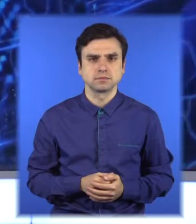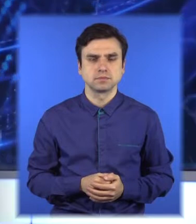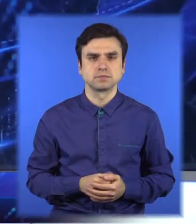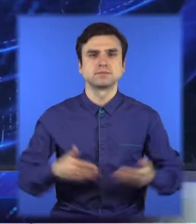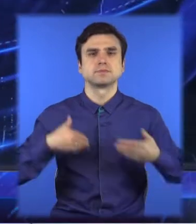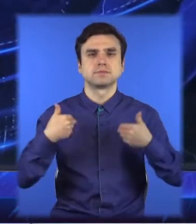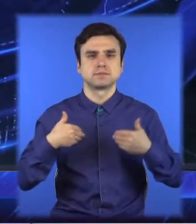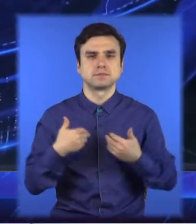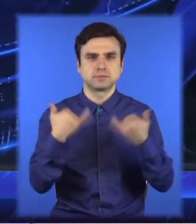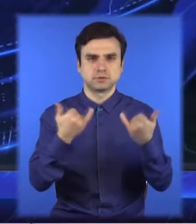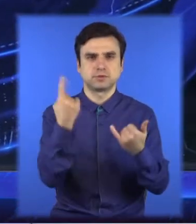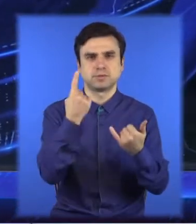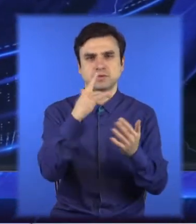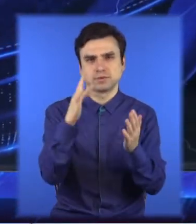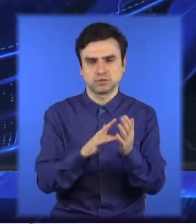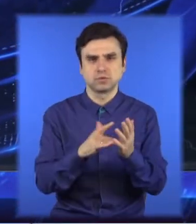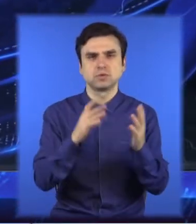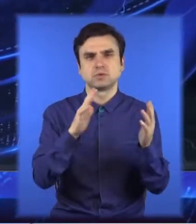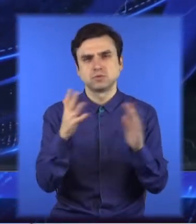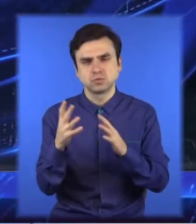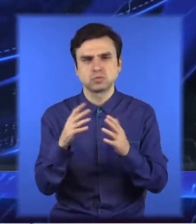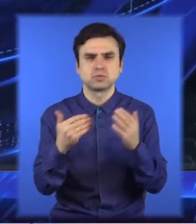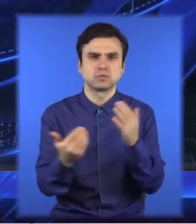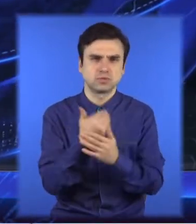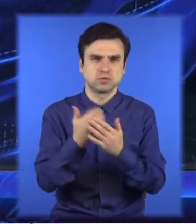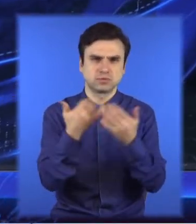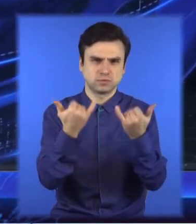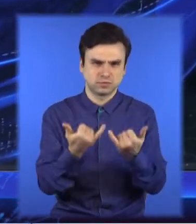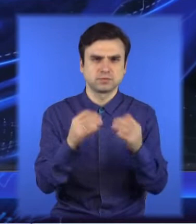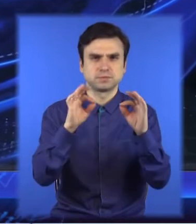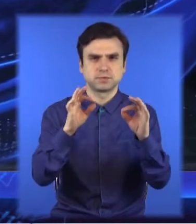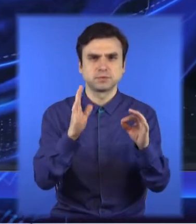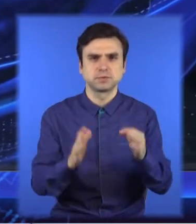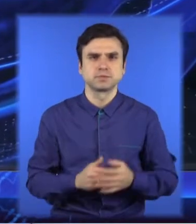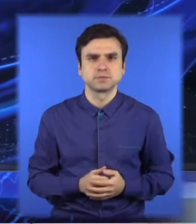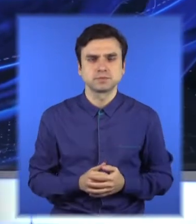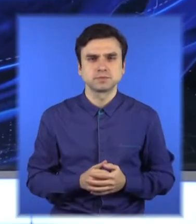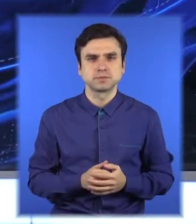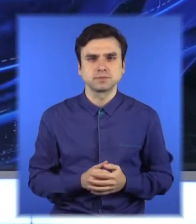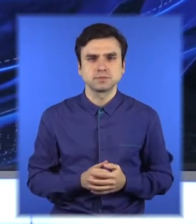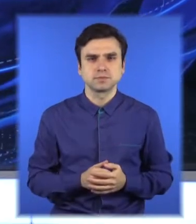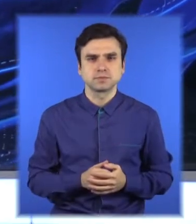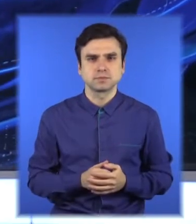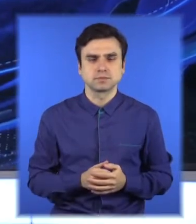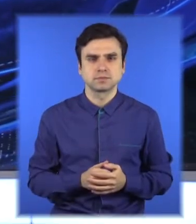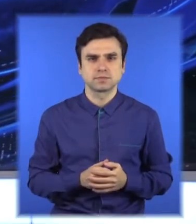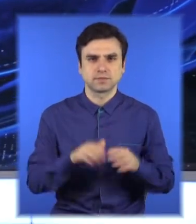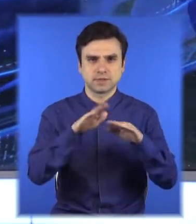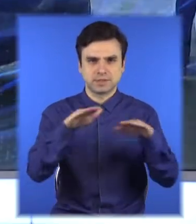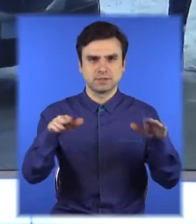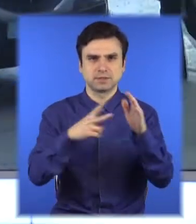Вітаю в ефірі першого міського новини. В студії працює Владислав Новіков. Про найголовніше розповімо прямо зараз.